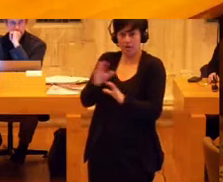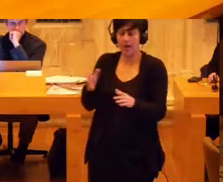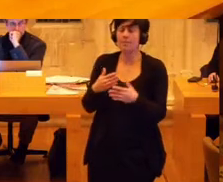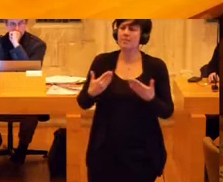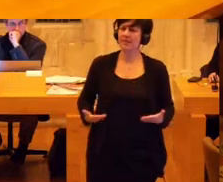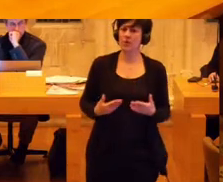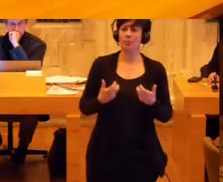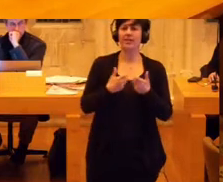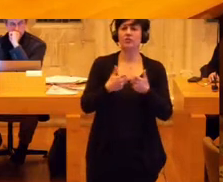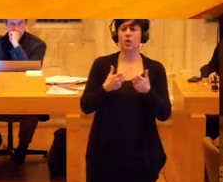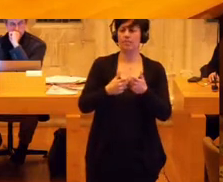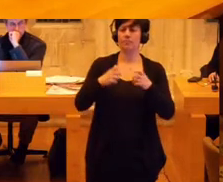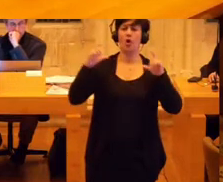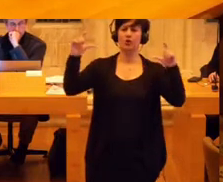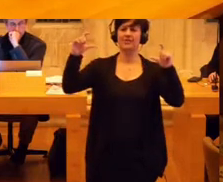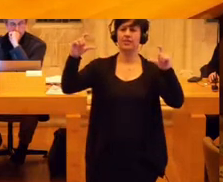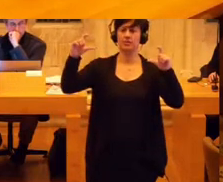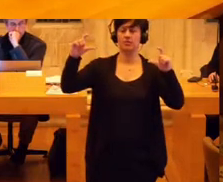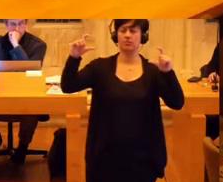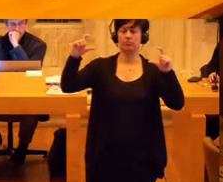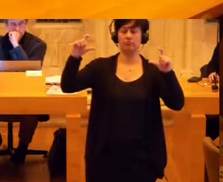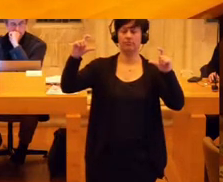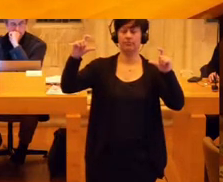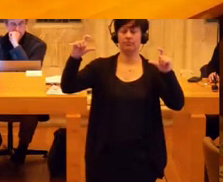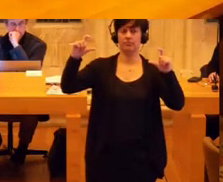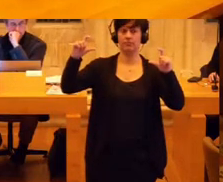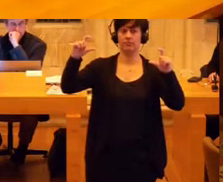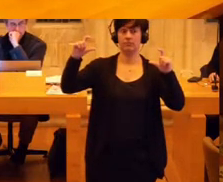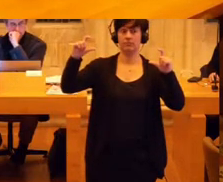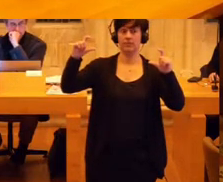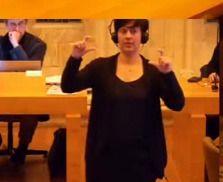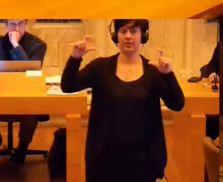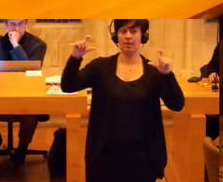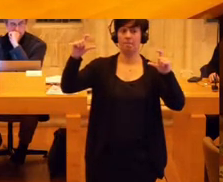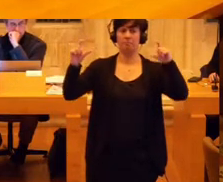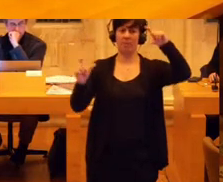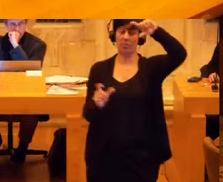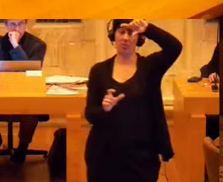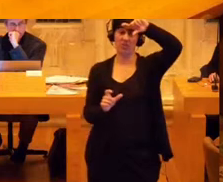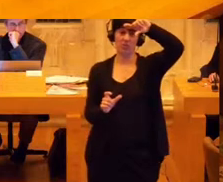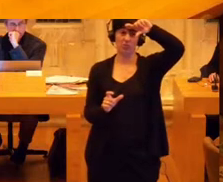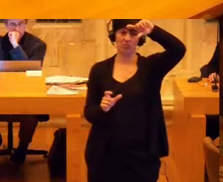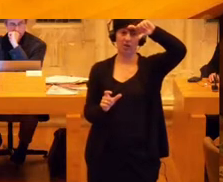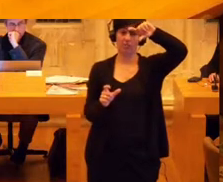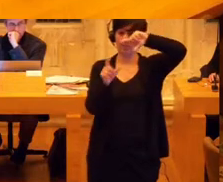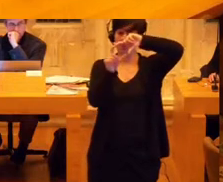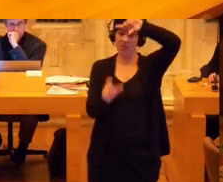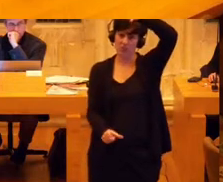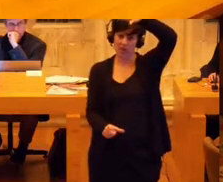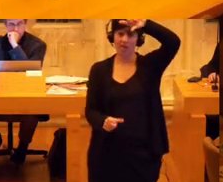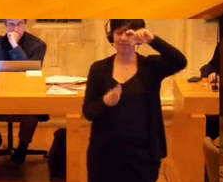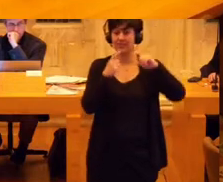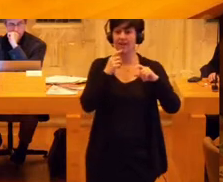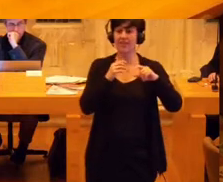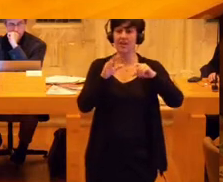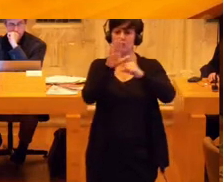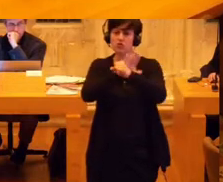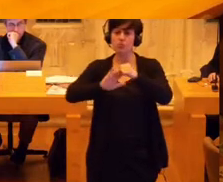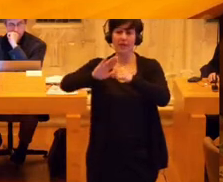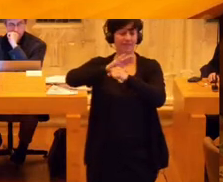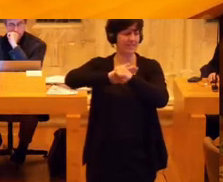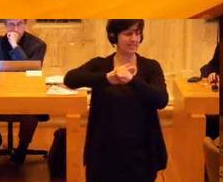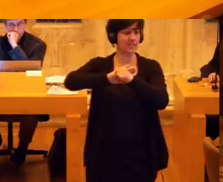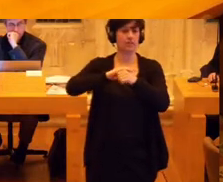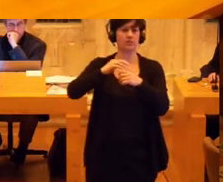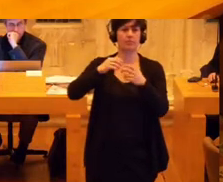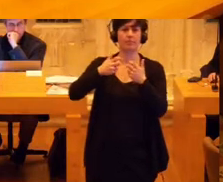enseignes perpendiculaires, on vient aussi encadrer, on va dire, la superficie des enseignes perpendiculaires en